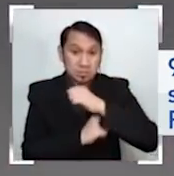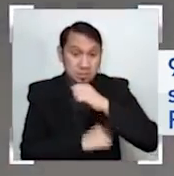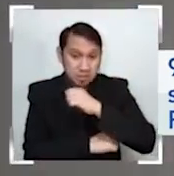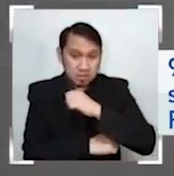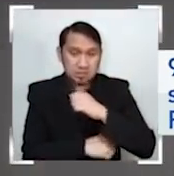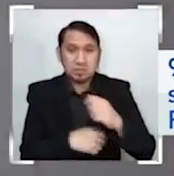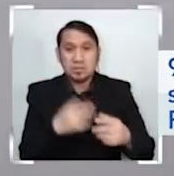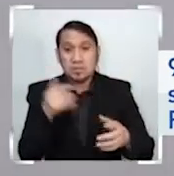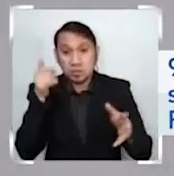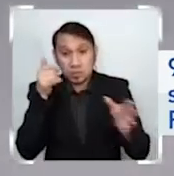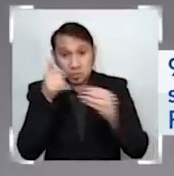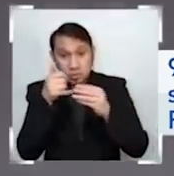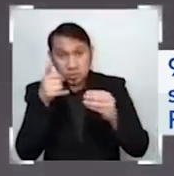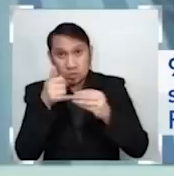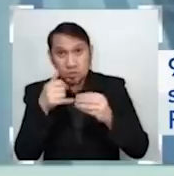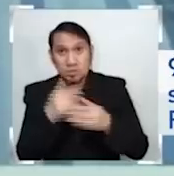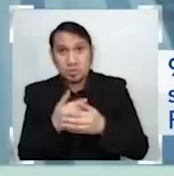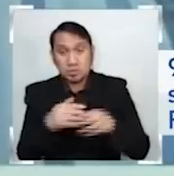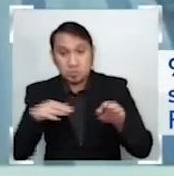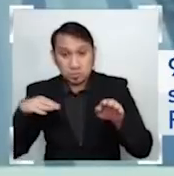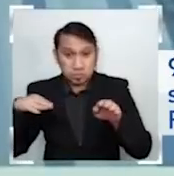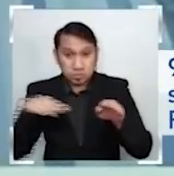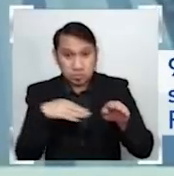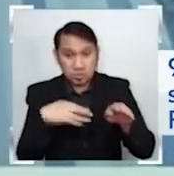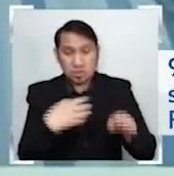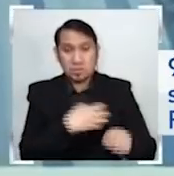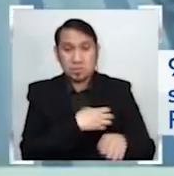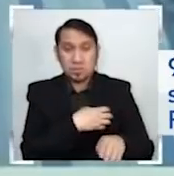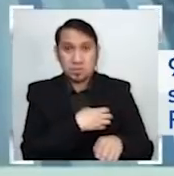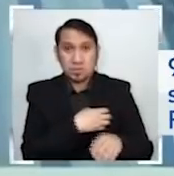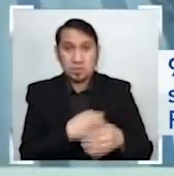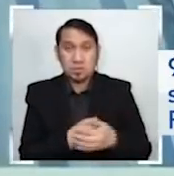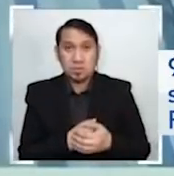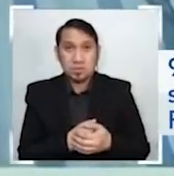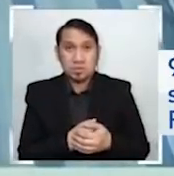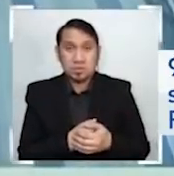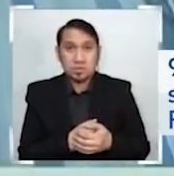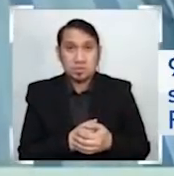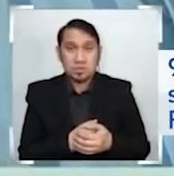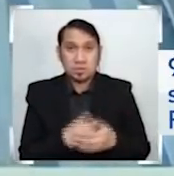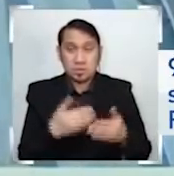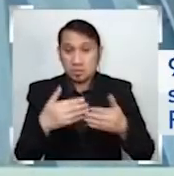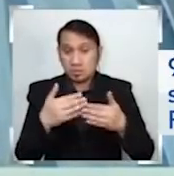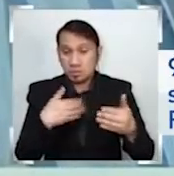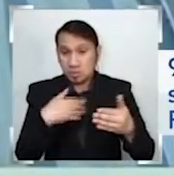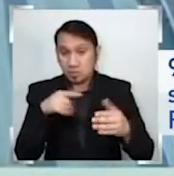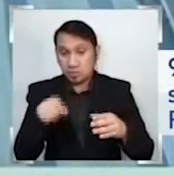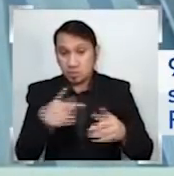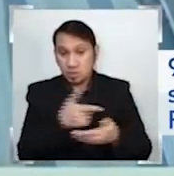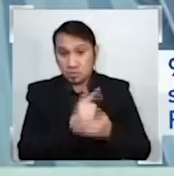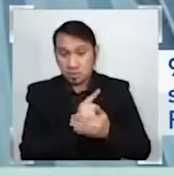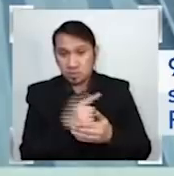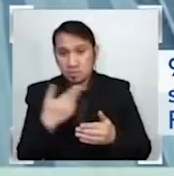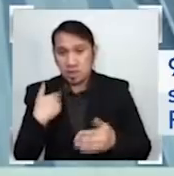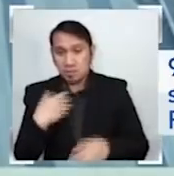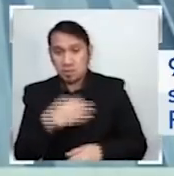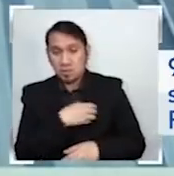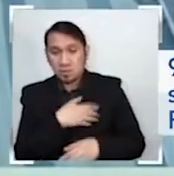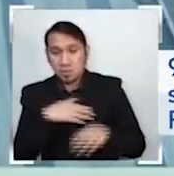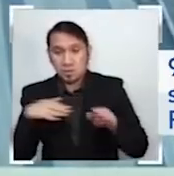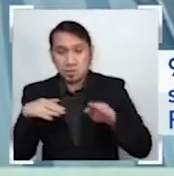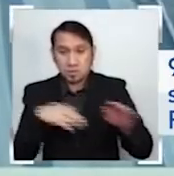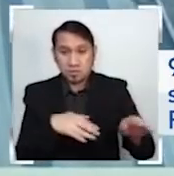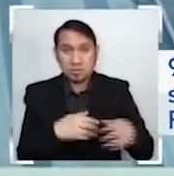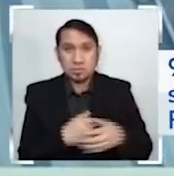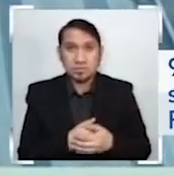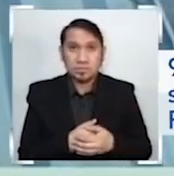CCTV na binuntutan ng mga pulis ang sasakyan ng alkalde ilang minuto bago ang pamamaril. Ibinasura ng panel of